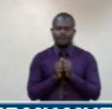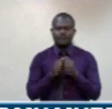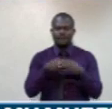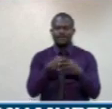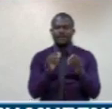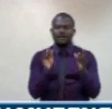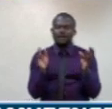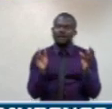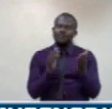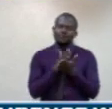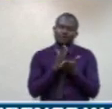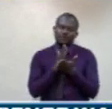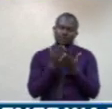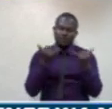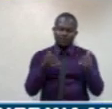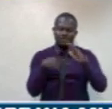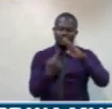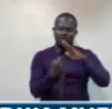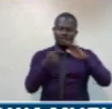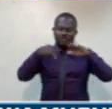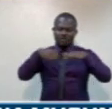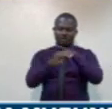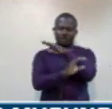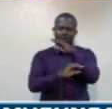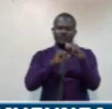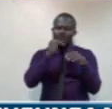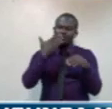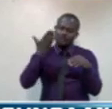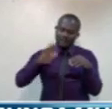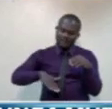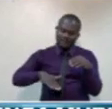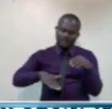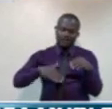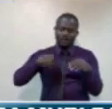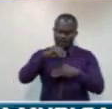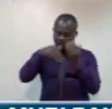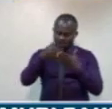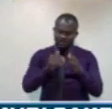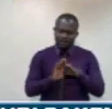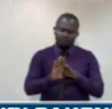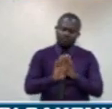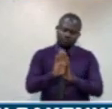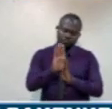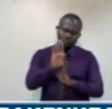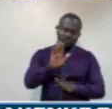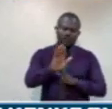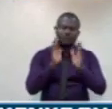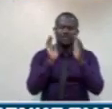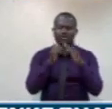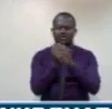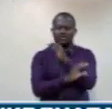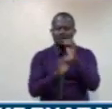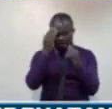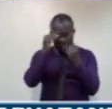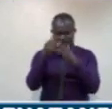Mu byukuri aho duhagaze ubu ngubu navuga yuko atari habi tumaze gutera intambwe nagiranyije n'ibindi bihugu kuko